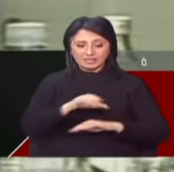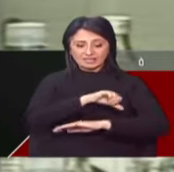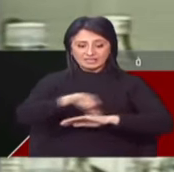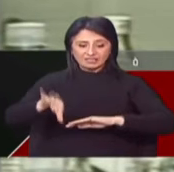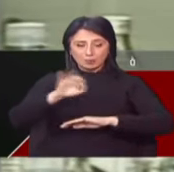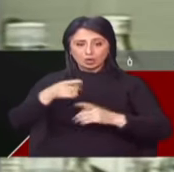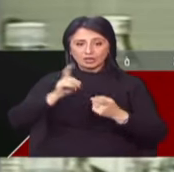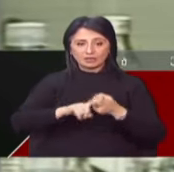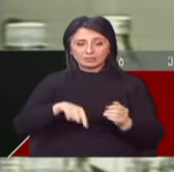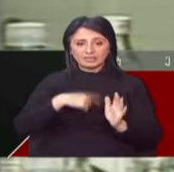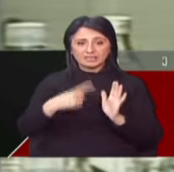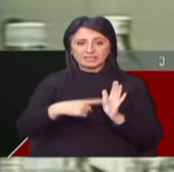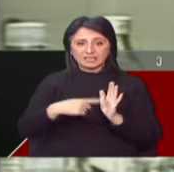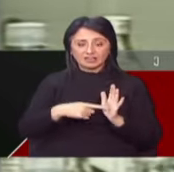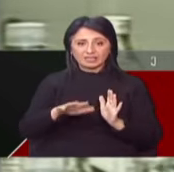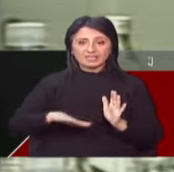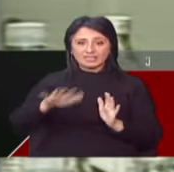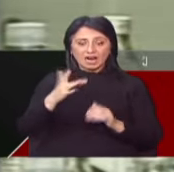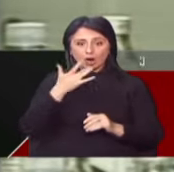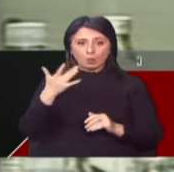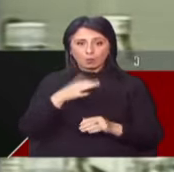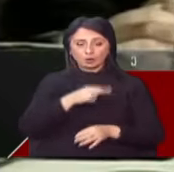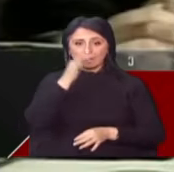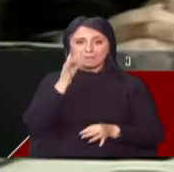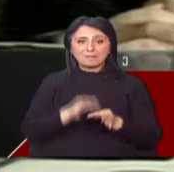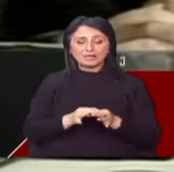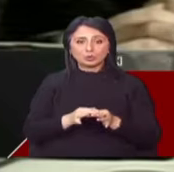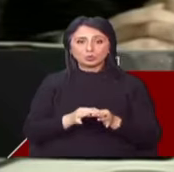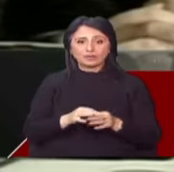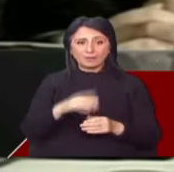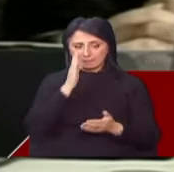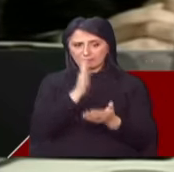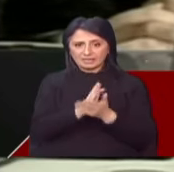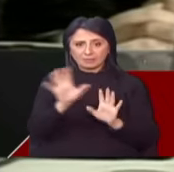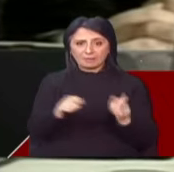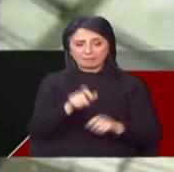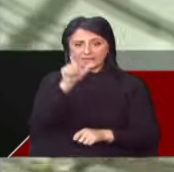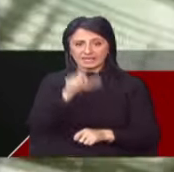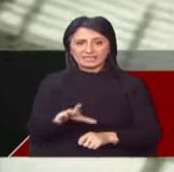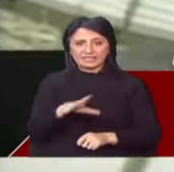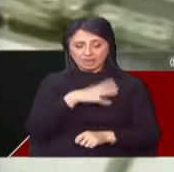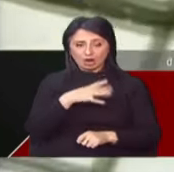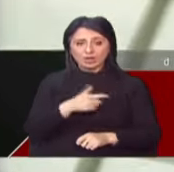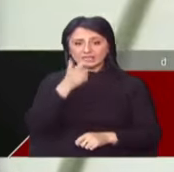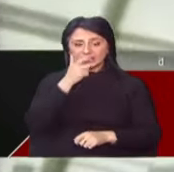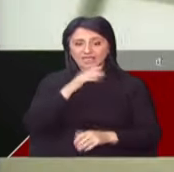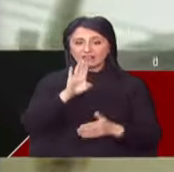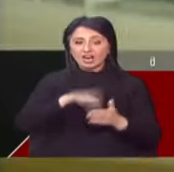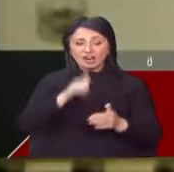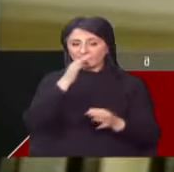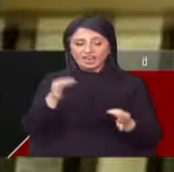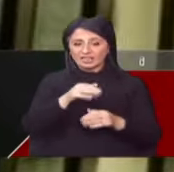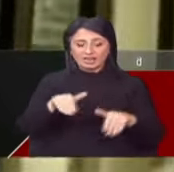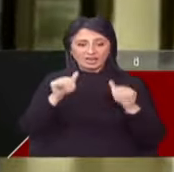sazgrobtan dakavshirebul sakitqebze da sagareo politikaze pasuxismgebeli pirdapir prezidenti iqo da Saakashvilis gareshe